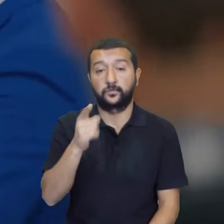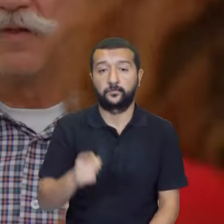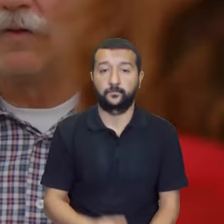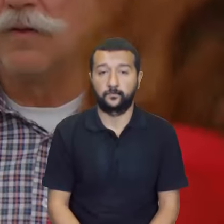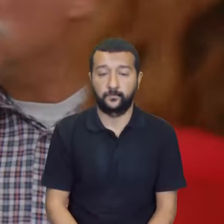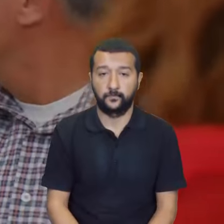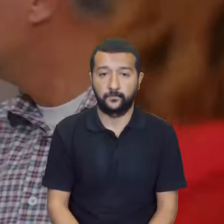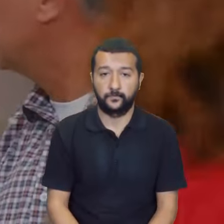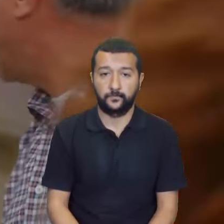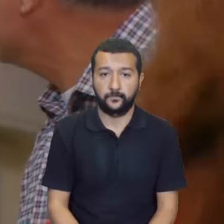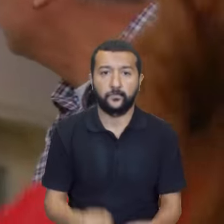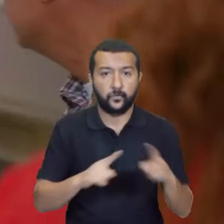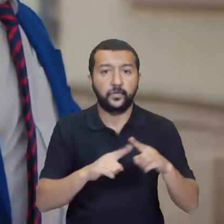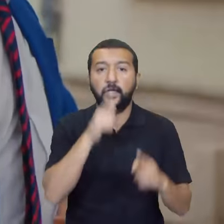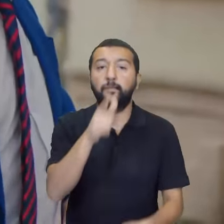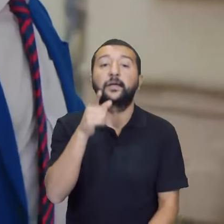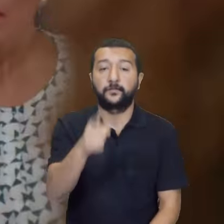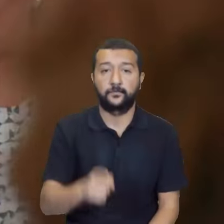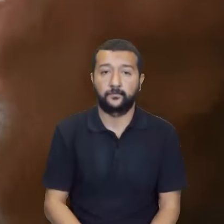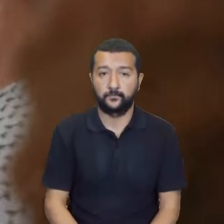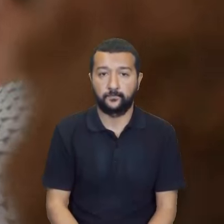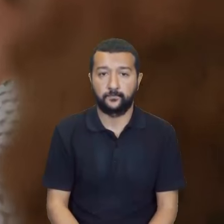evladım. Tuncay!